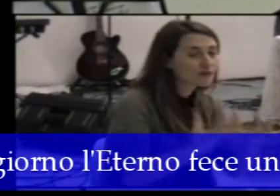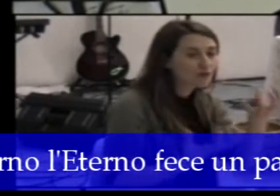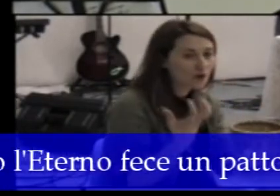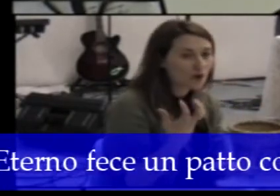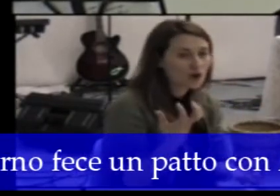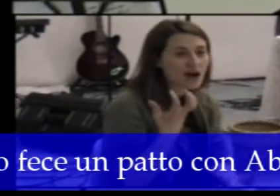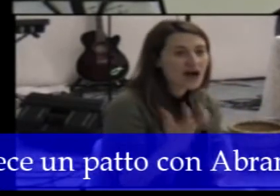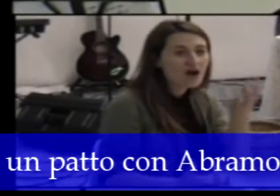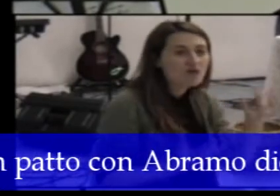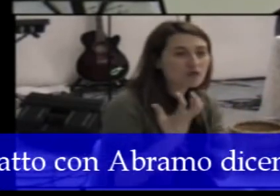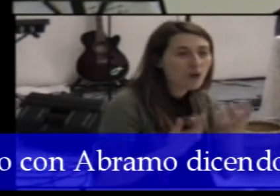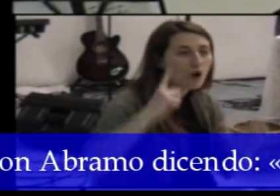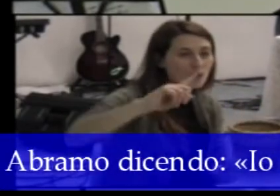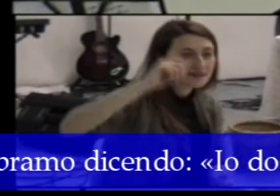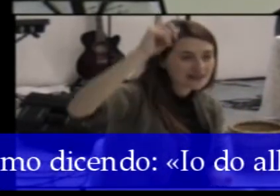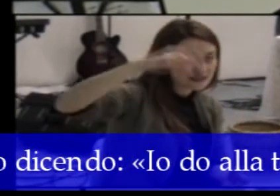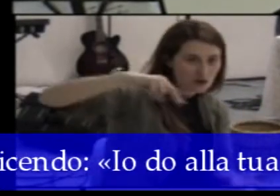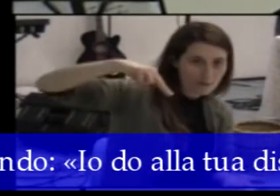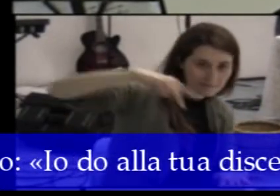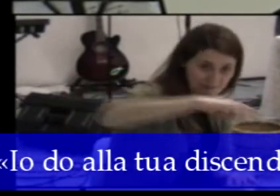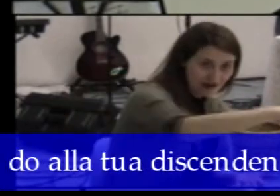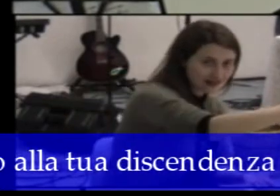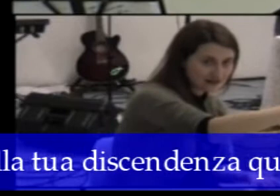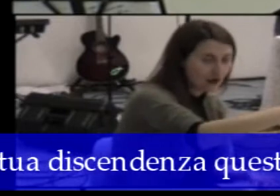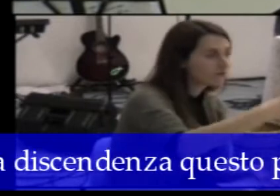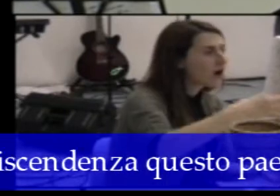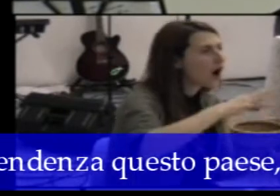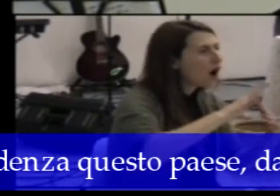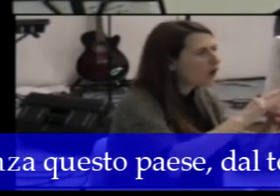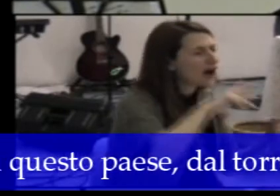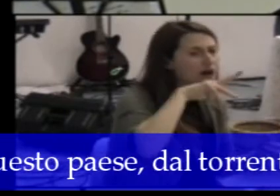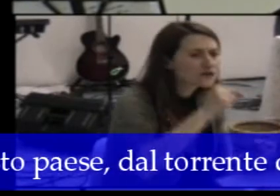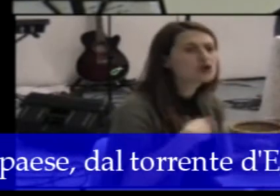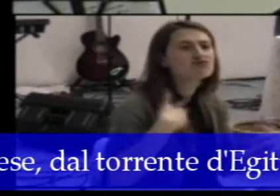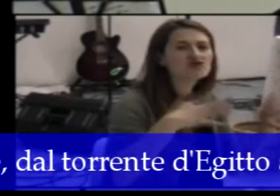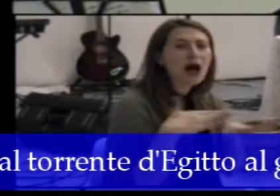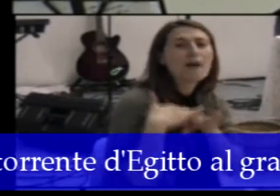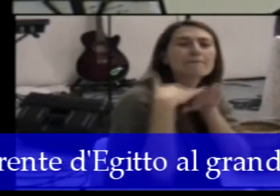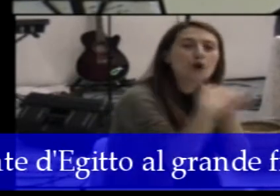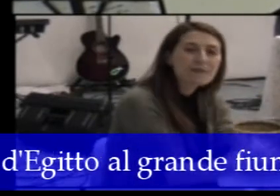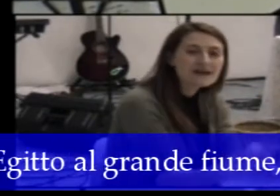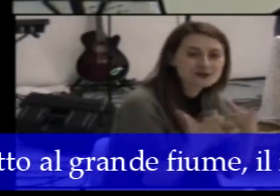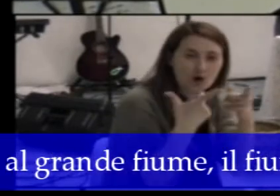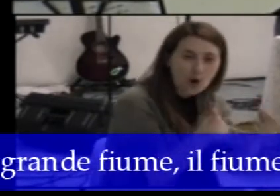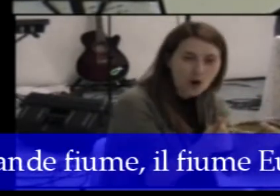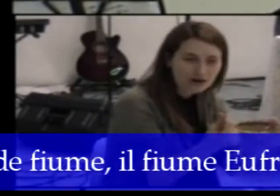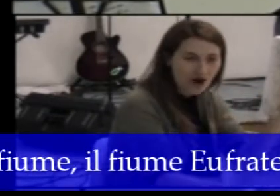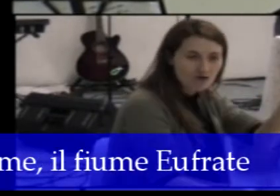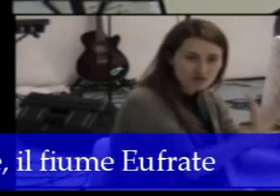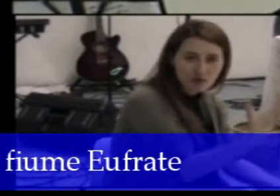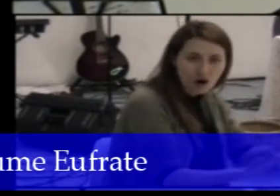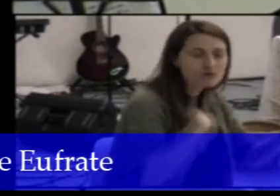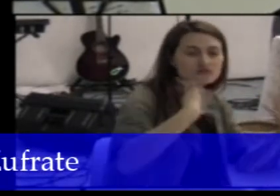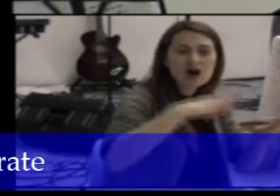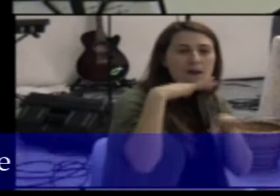patto con Abramo dicendo: io do alla tua discendenza questo paese, dal torrente d'Egitto al grande fiume, il fiume